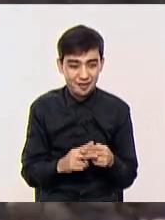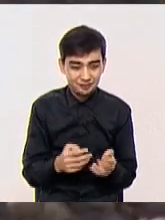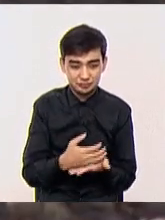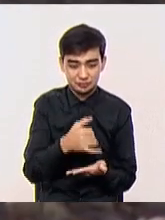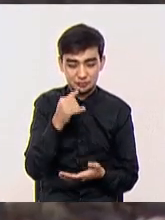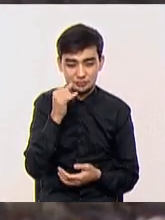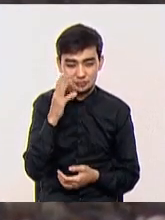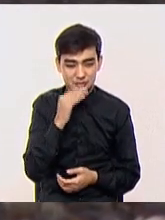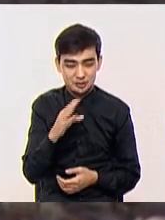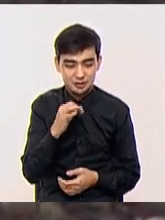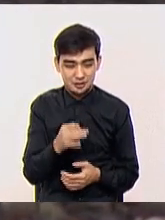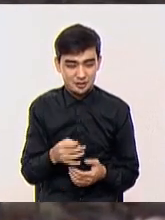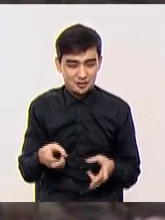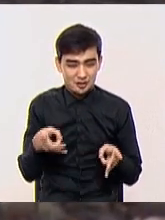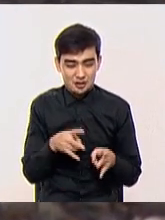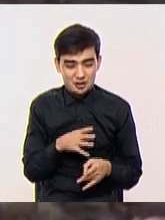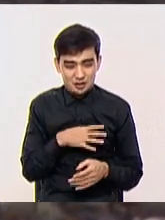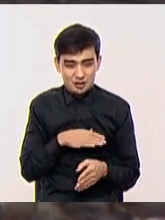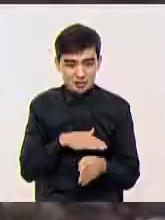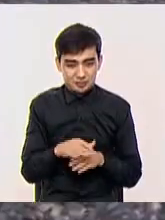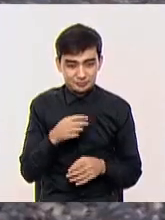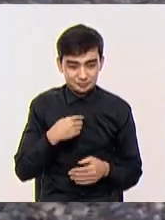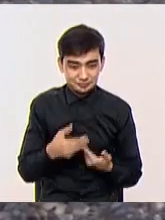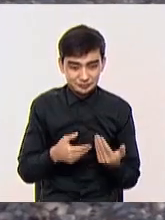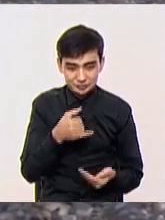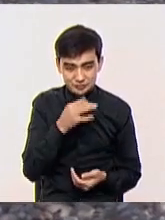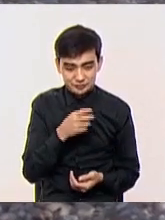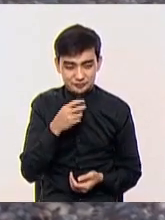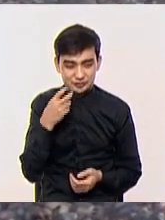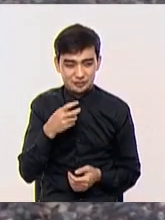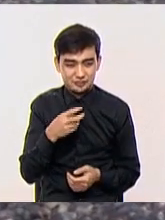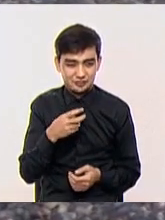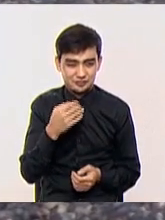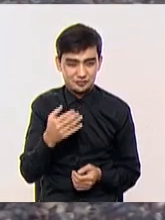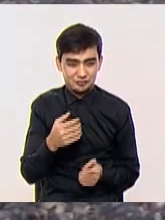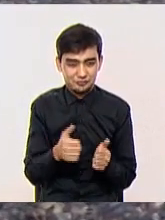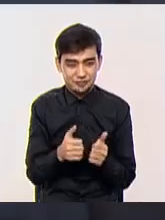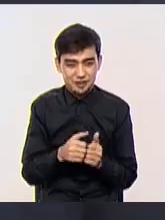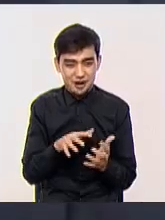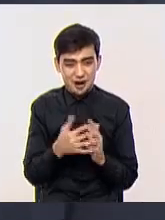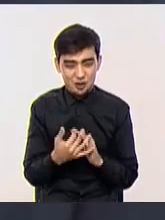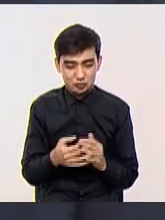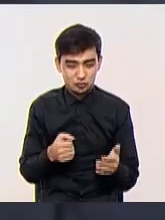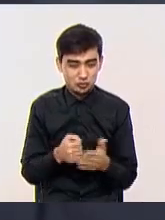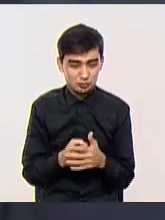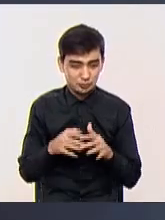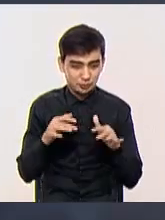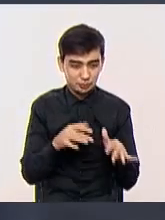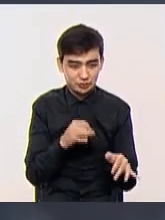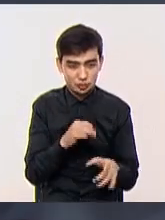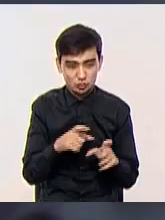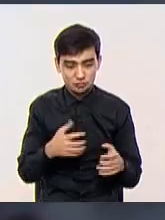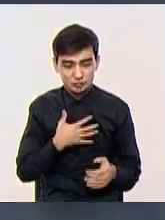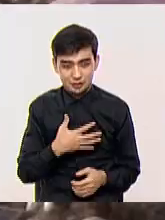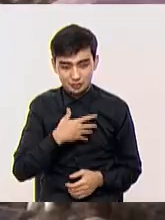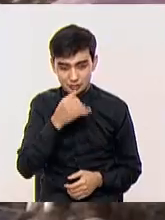Қазір егістік алқабында жеуге жарамсыз көкөністен аяқ алып жүру мүмкін емес. Тіпті шірген пияздың иісі жақын маңдағы ауылдарға жетіп, тұрғындар тұншығып